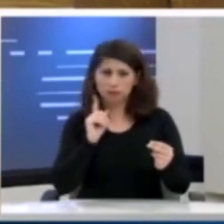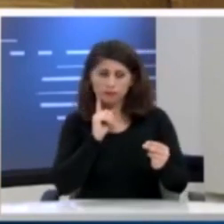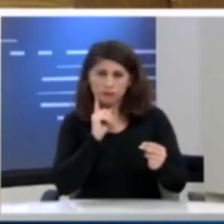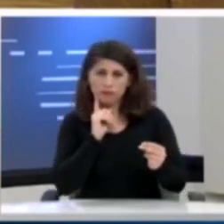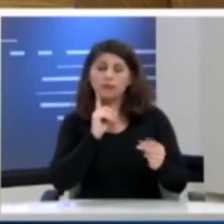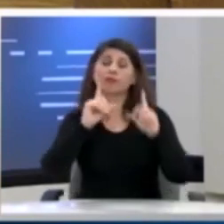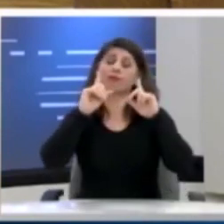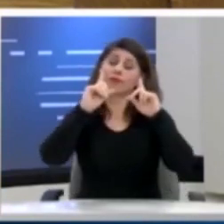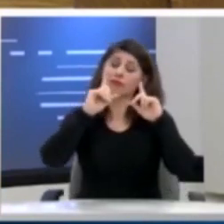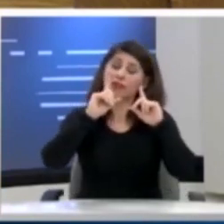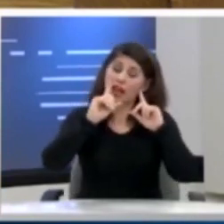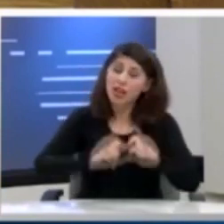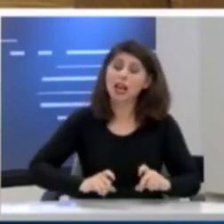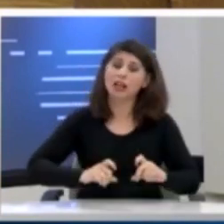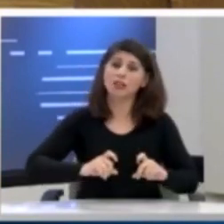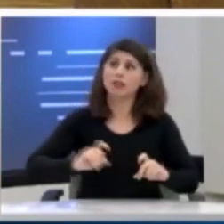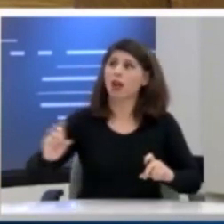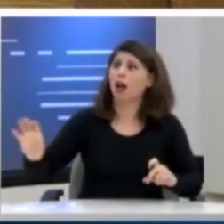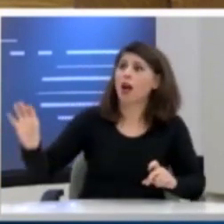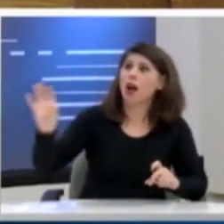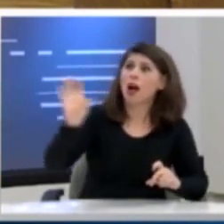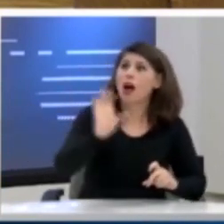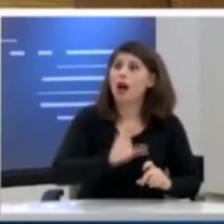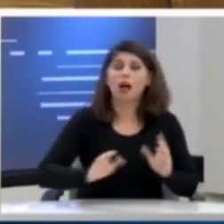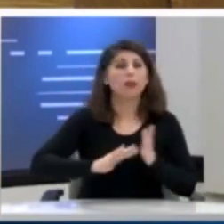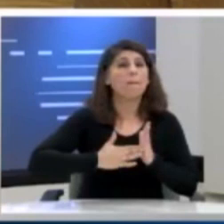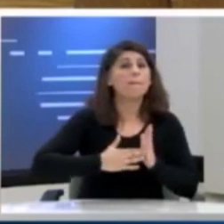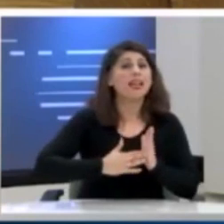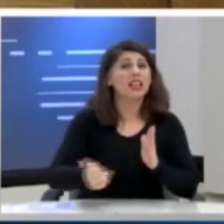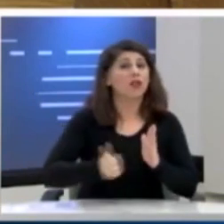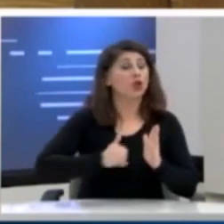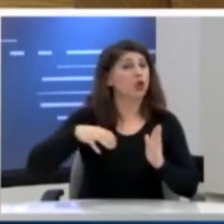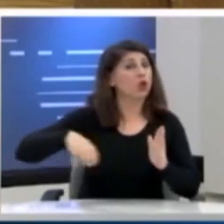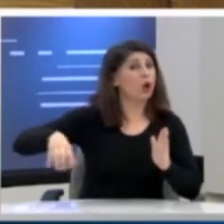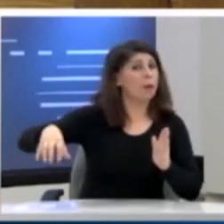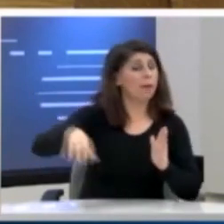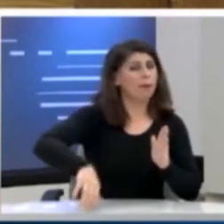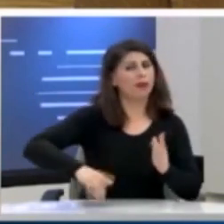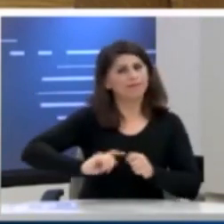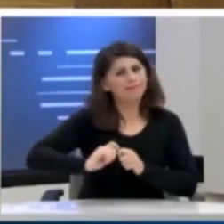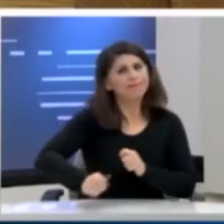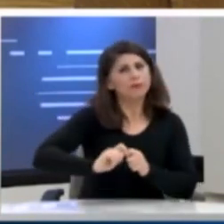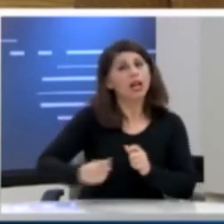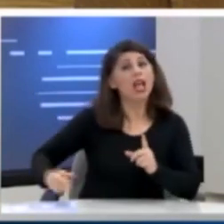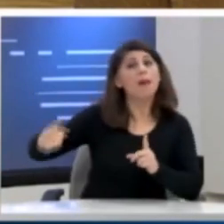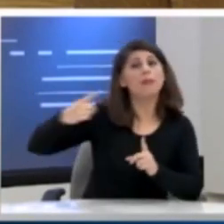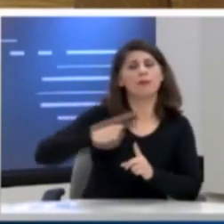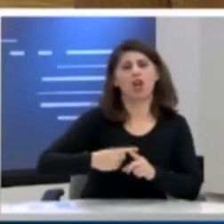να εξαναγκάζονται σε αναζήτηση υπηρεσιών στον ιδιωτικό τομέα, πληρώνοντας επιπλέον